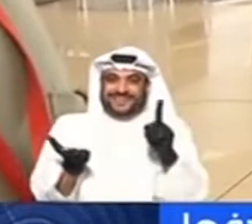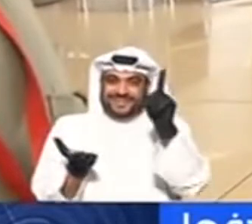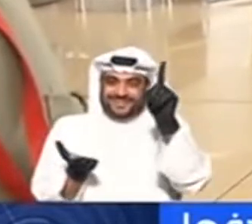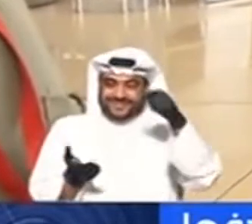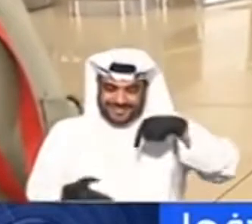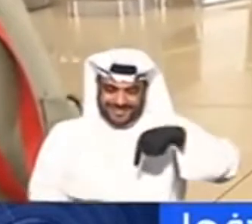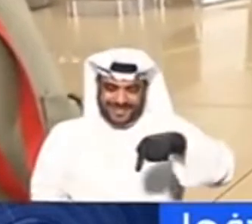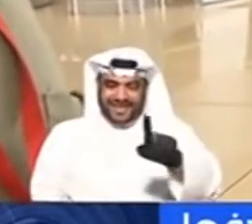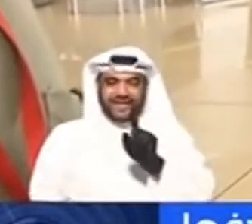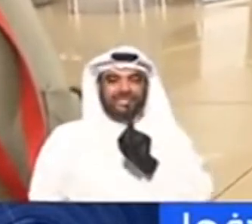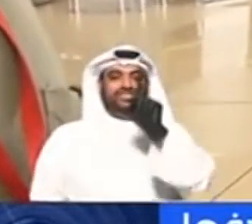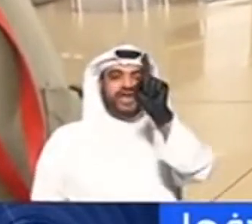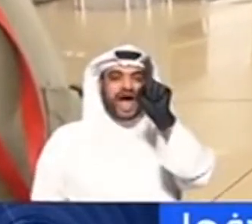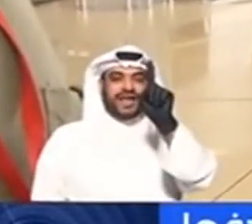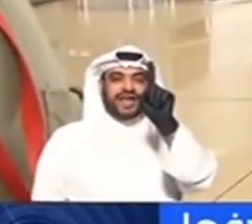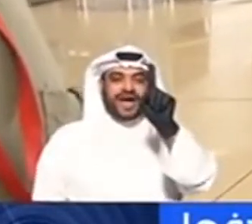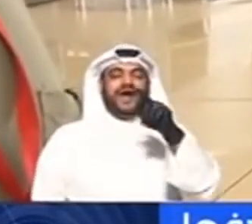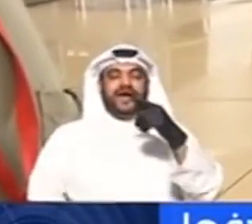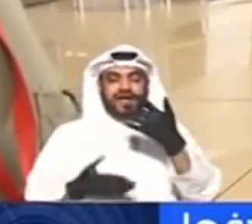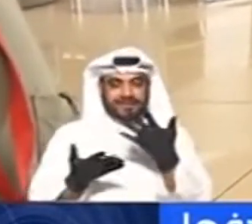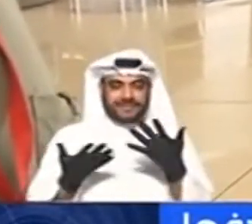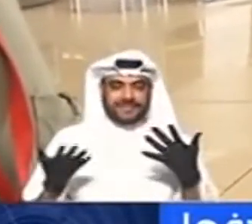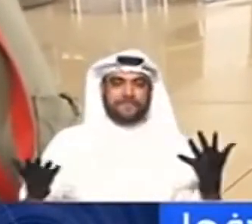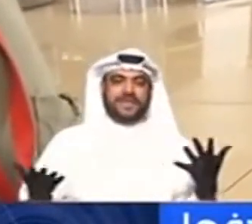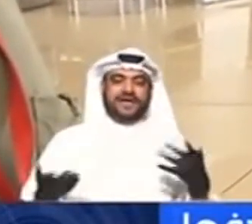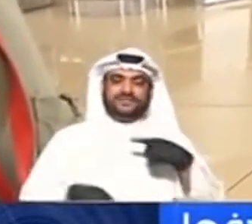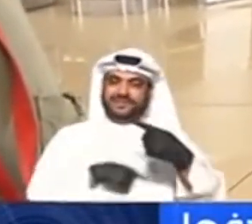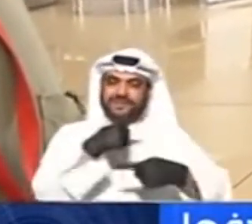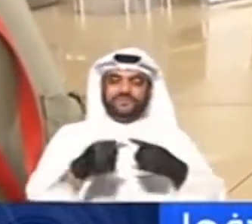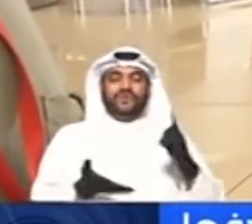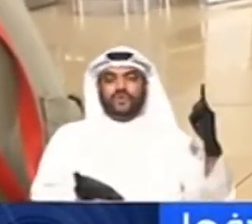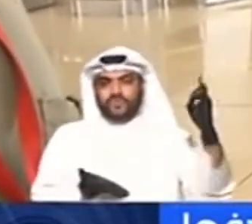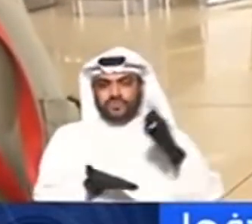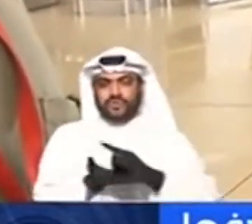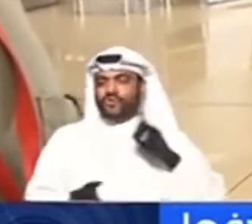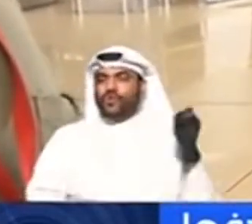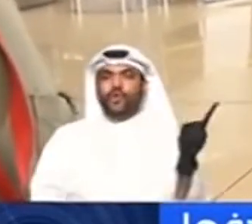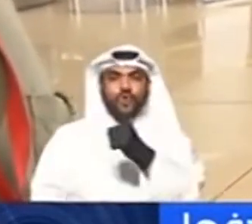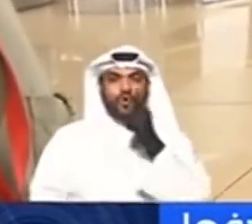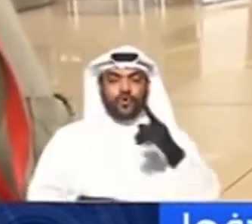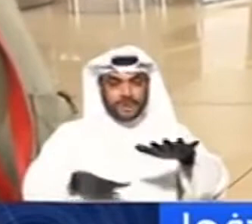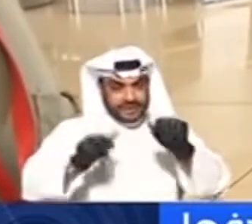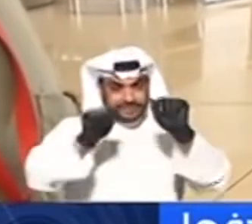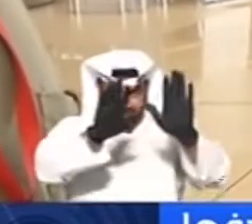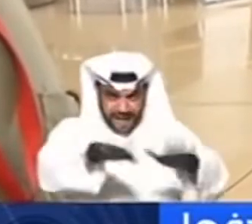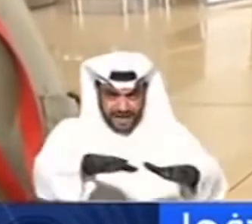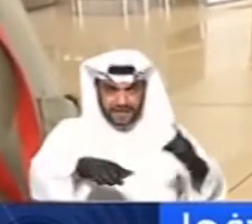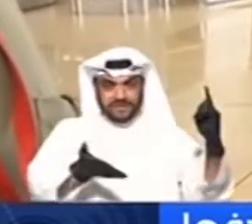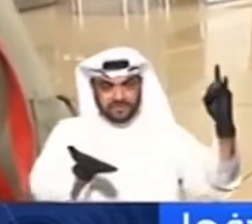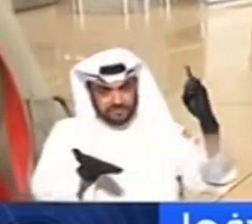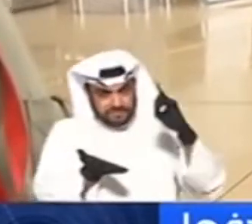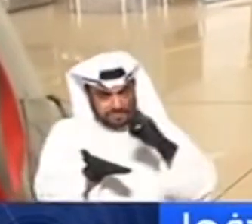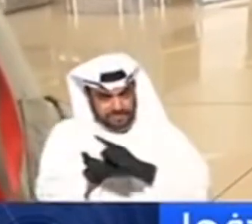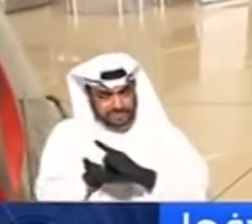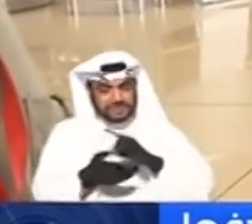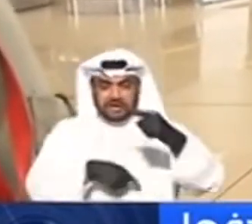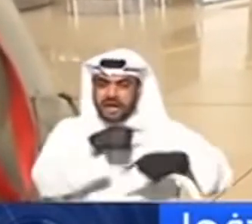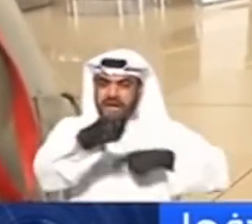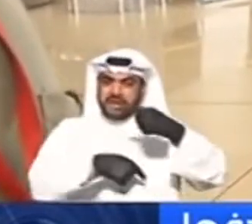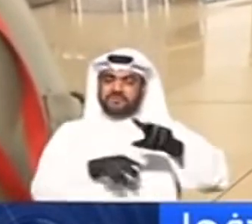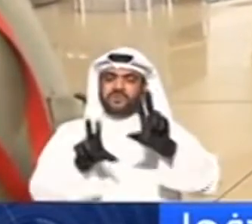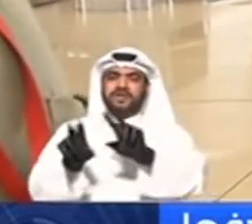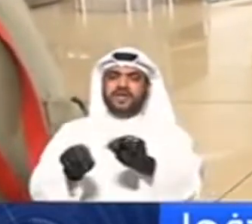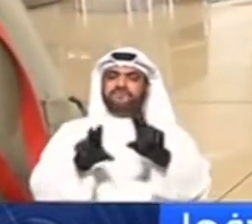إن شاء الله ترد على طبيعتها، ويتمكن الجميع من العودة إلى الكويت بنفس